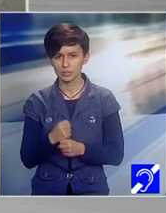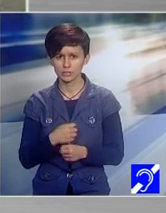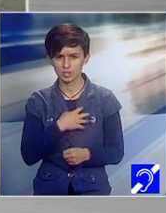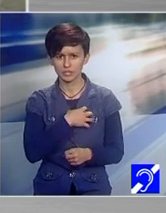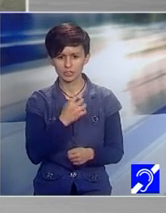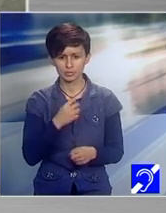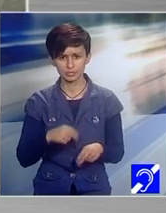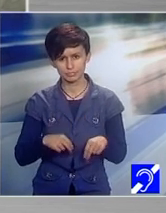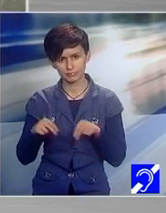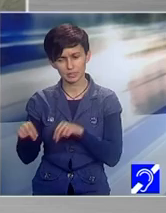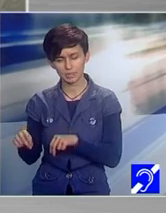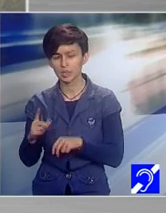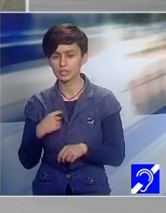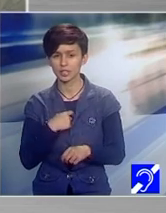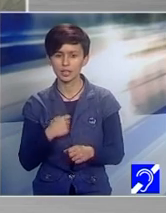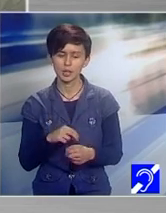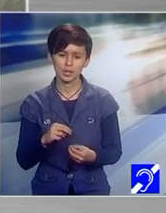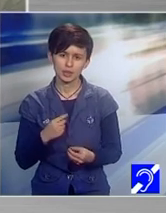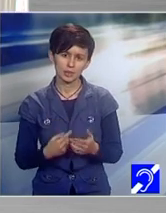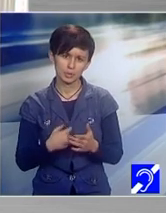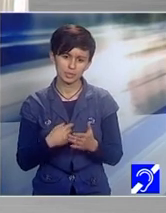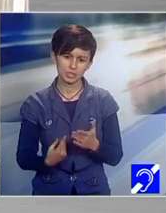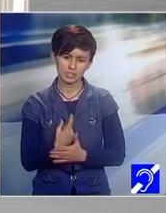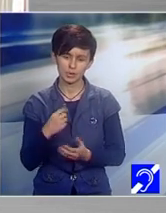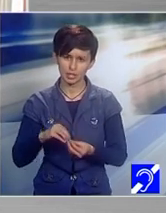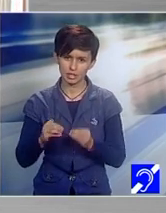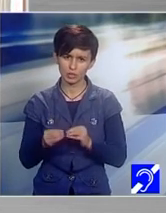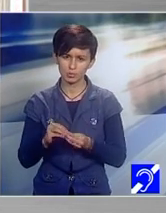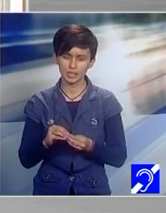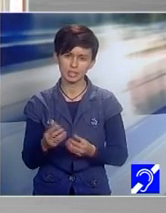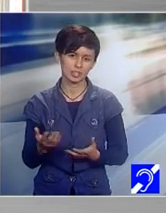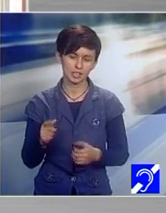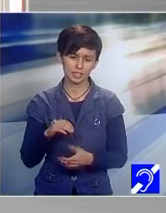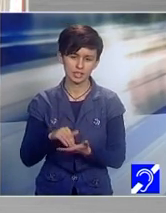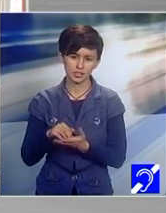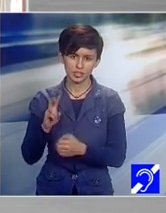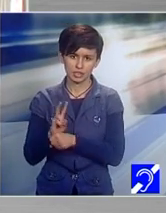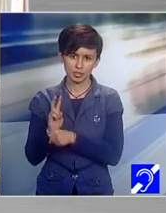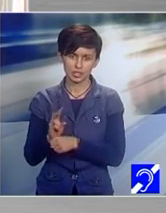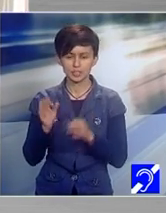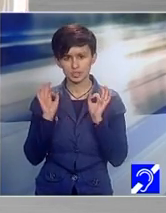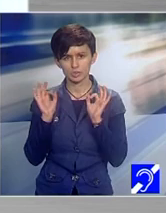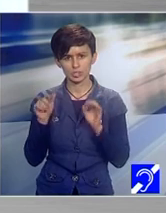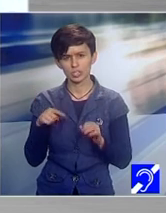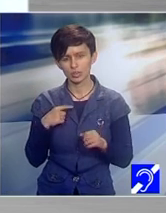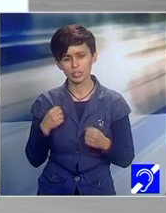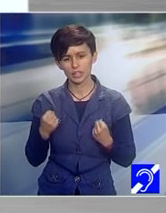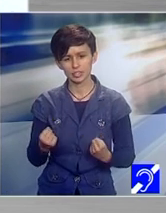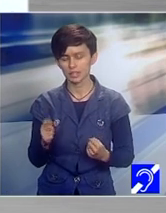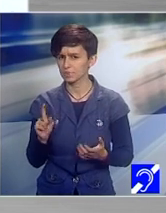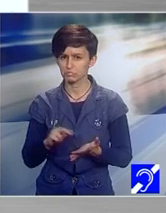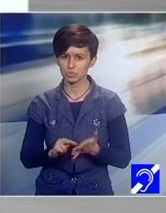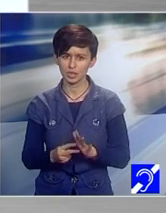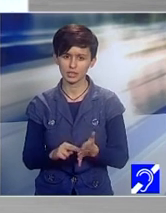nu faci transplantul, dar apoi să apară complicații ulterioare care să necesite o atenție specială. Acolo este dificil. Deci nu ca și tehnică. Ca și tehnică